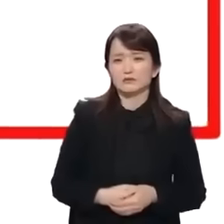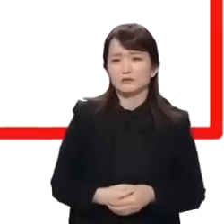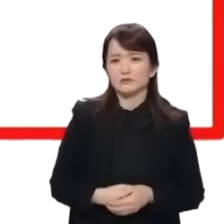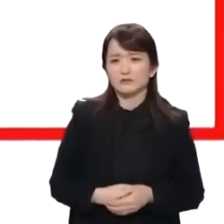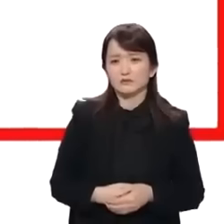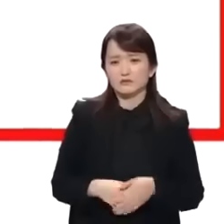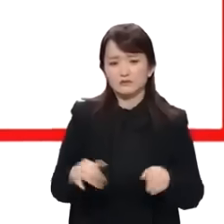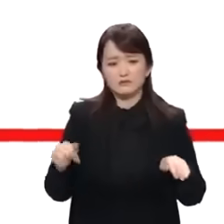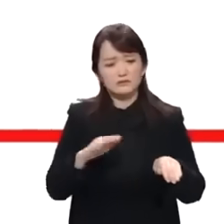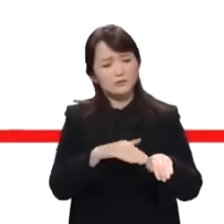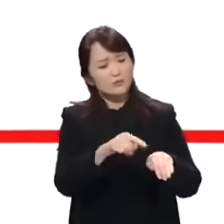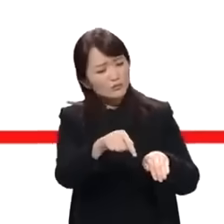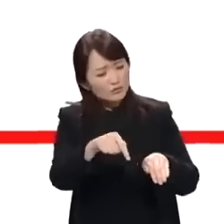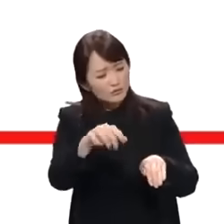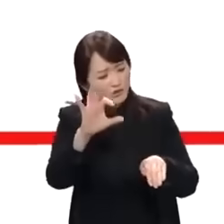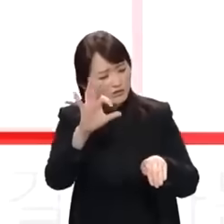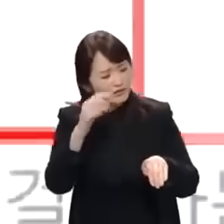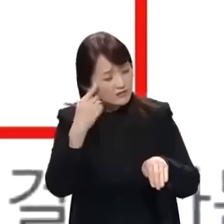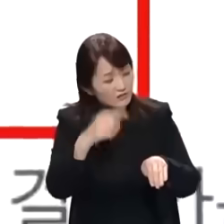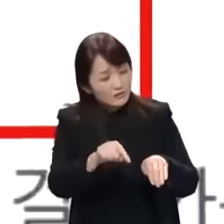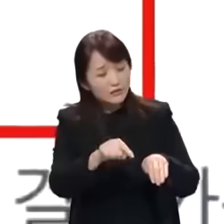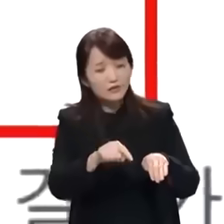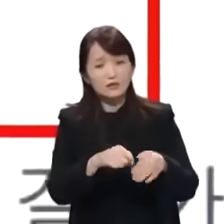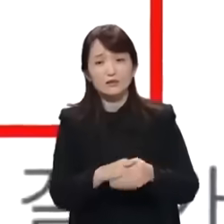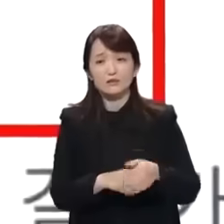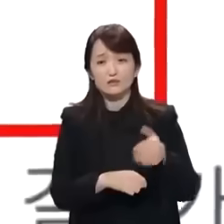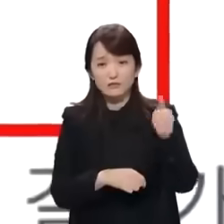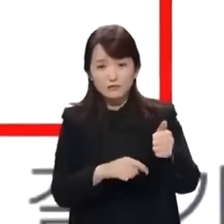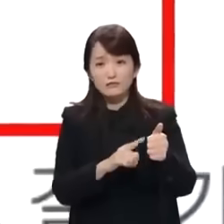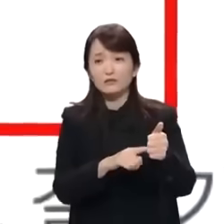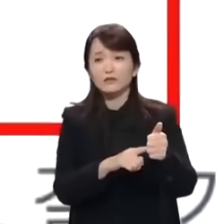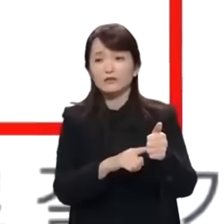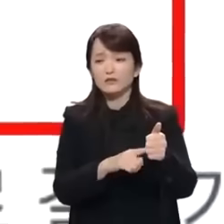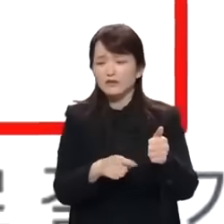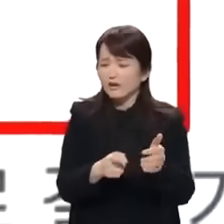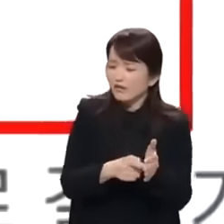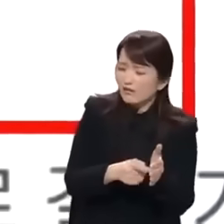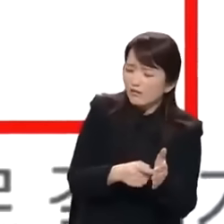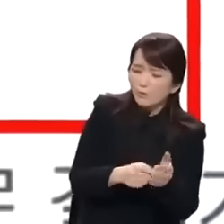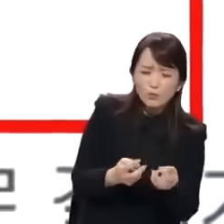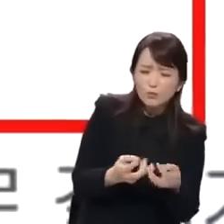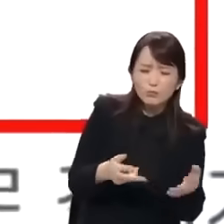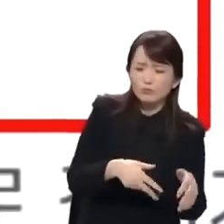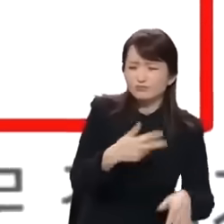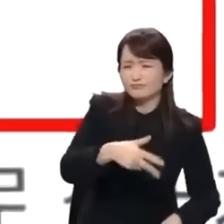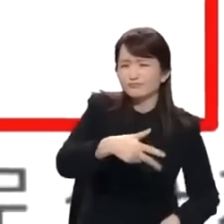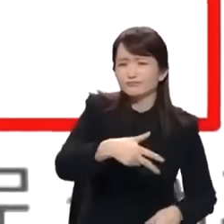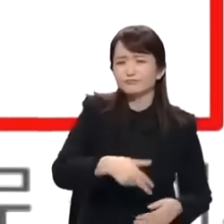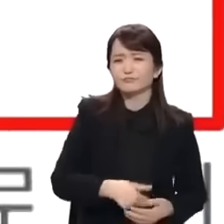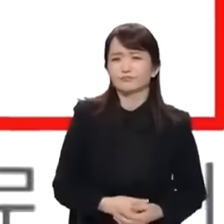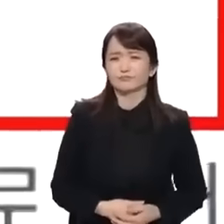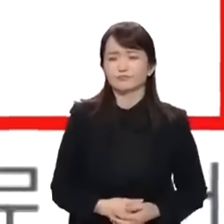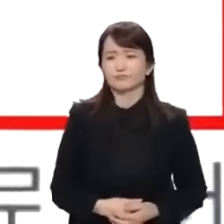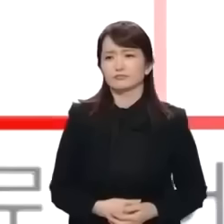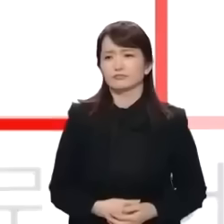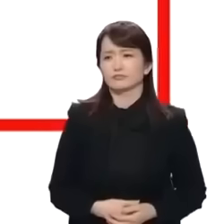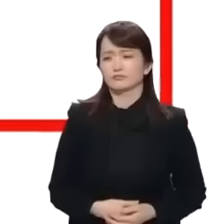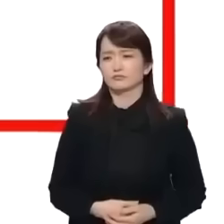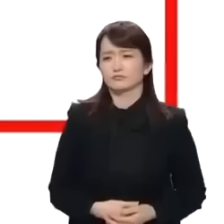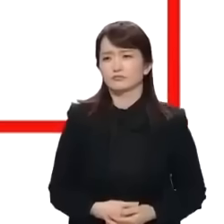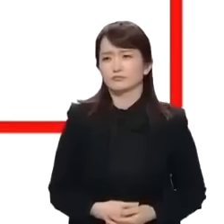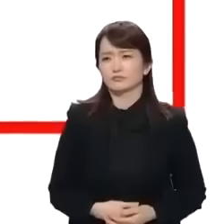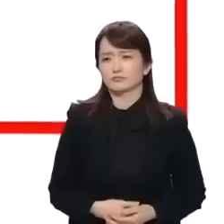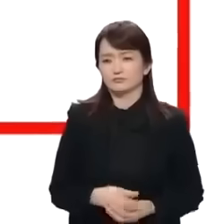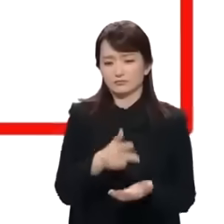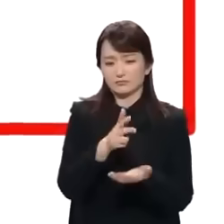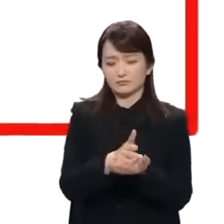입주민이 차주한테 여기가 화장실이냐 물었는데 벤츠 차주는 급해서 그랬다 이렇게 답을 했다는 겁니다. 그런데 이 당시는 그